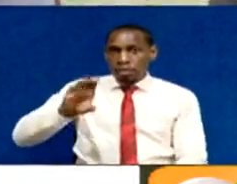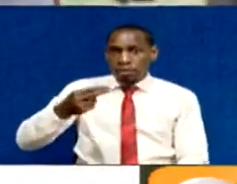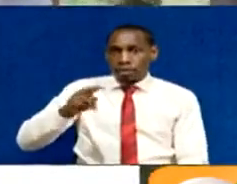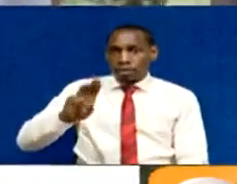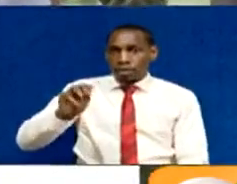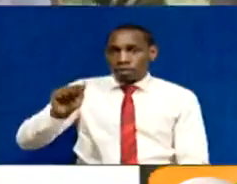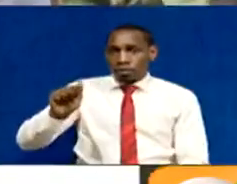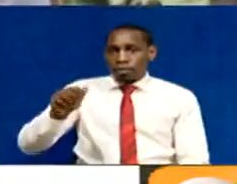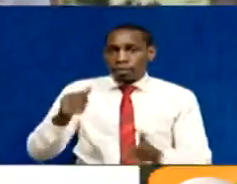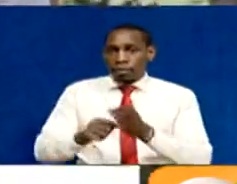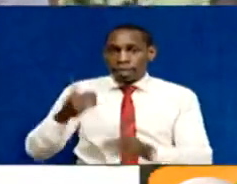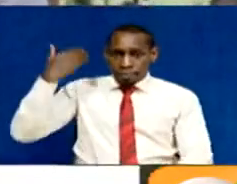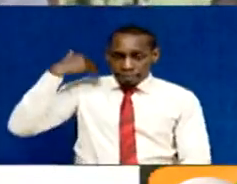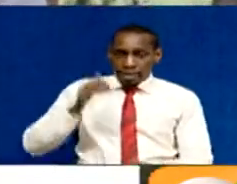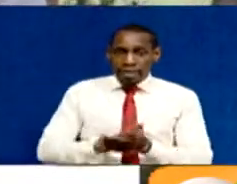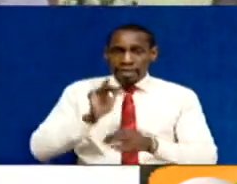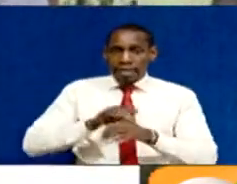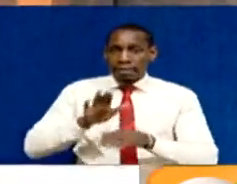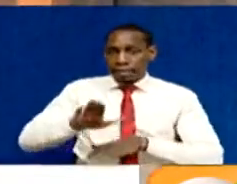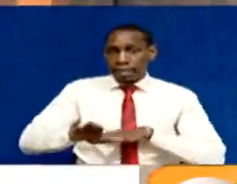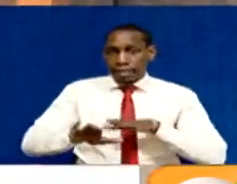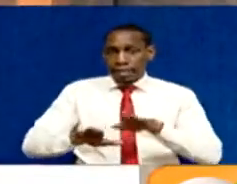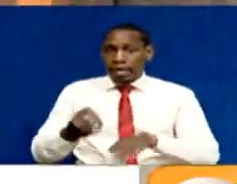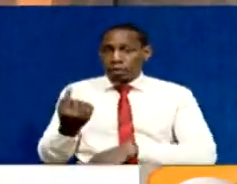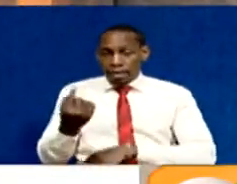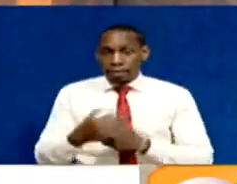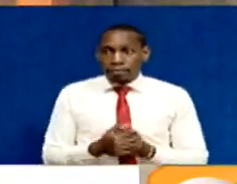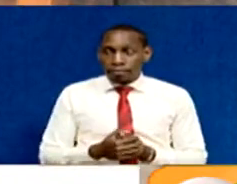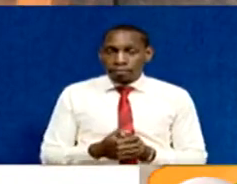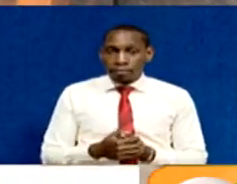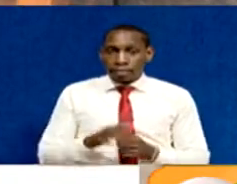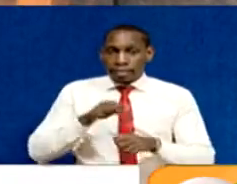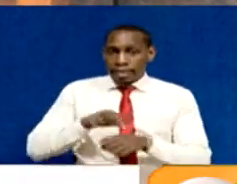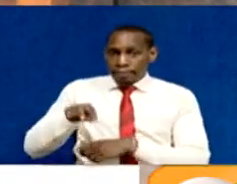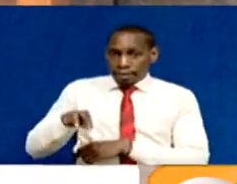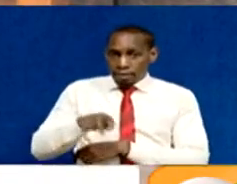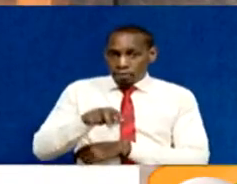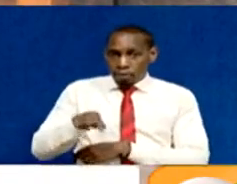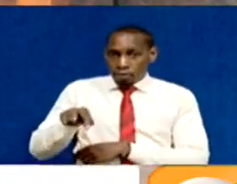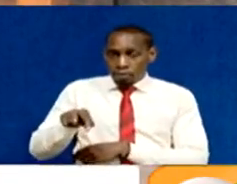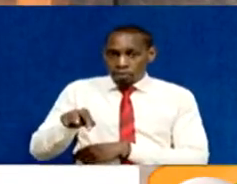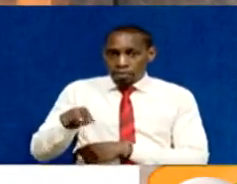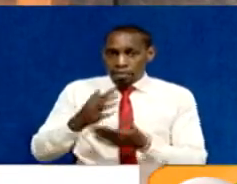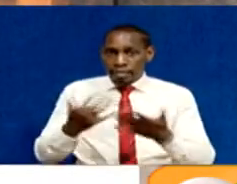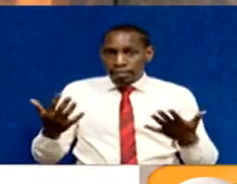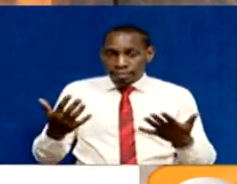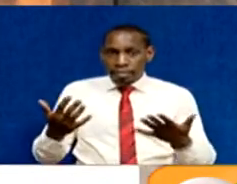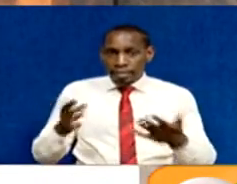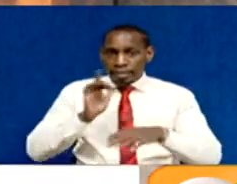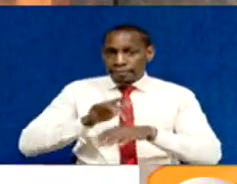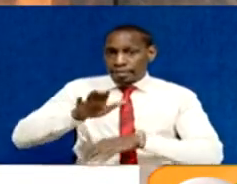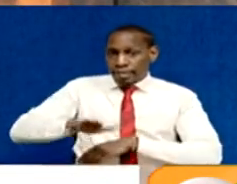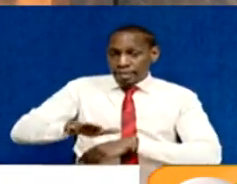tatizo kwenye uti wa mgongo wake uliokuwa umelemaza mguu wake mmoja. Ila alitembea tu hivi. Kitu ikakatwa